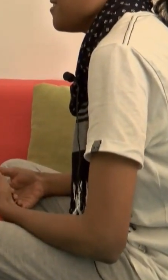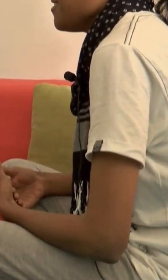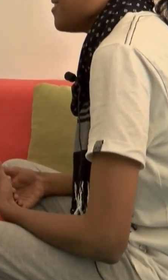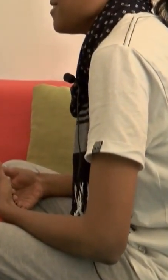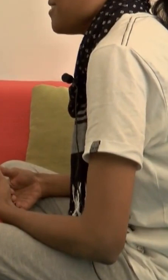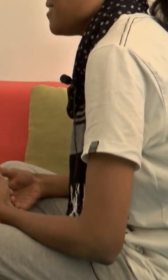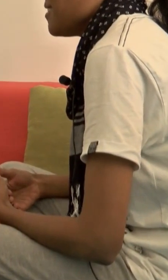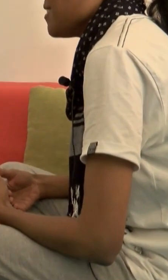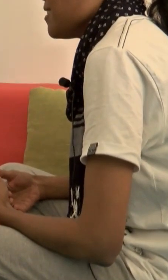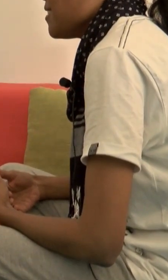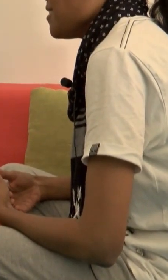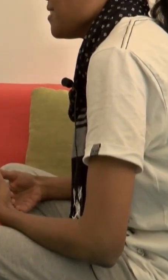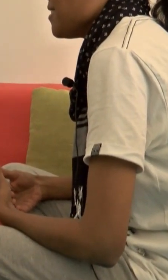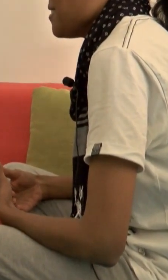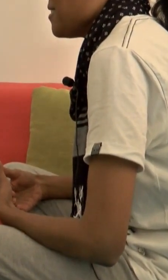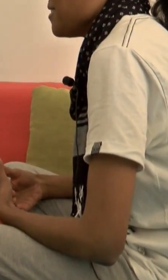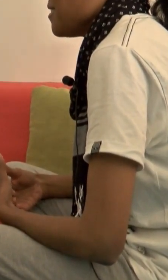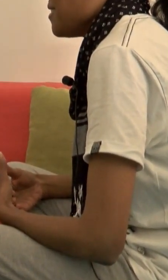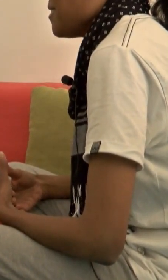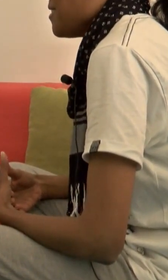Il faut aller voir le gouvernement.